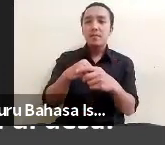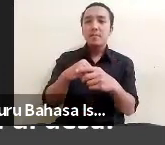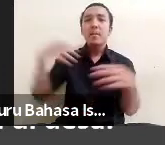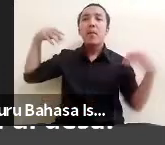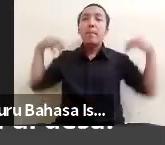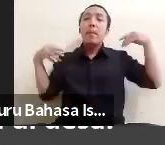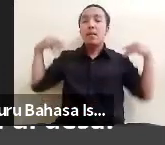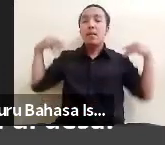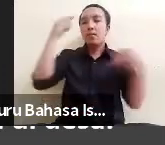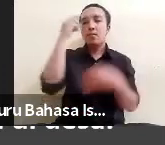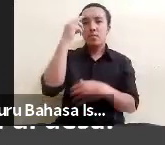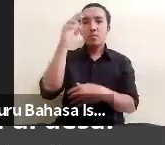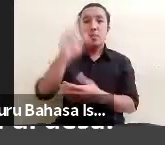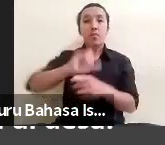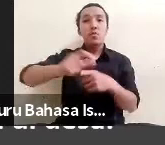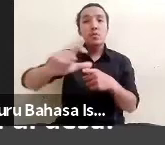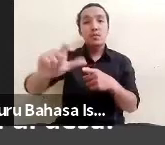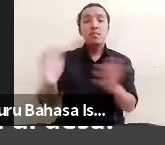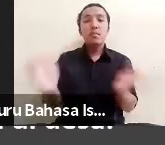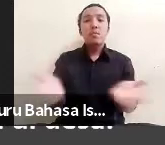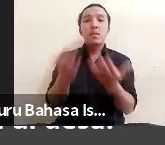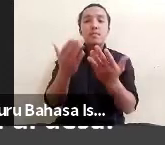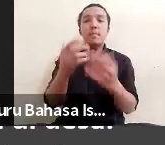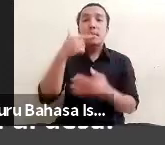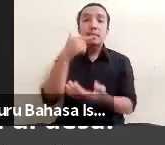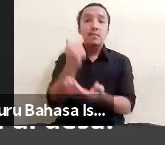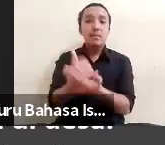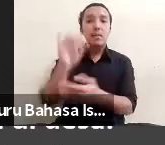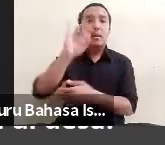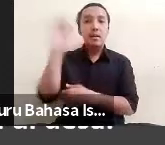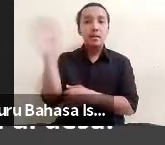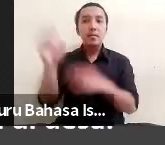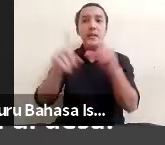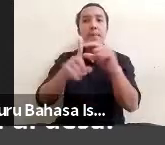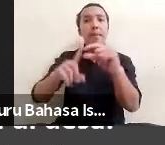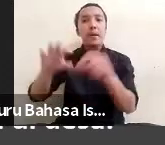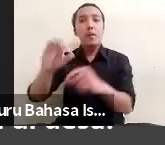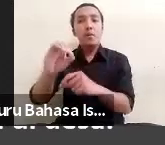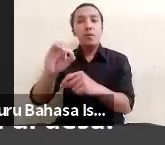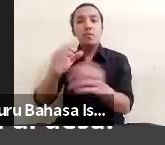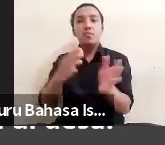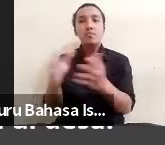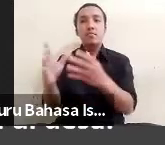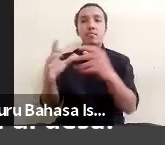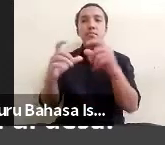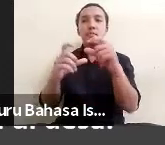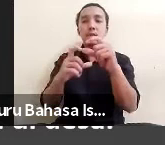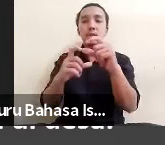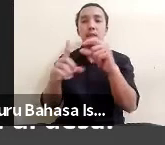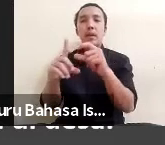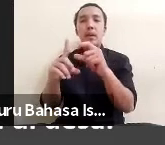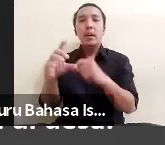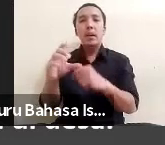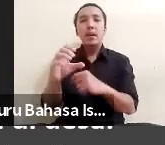lain sebagainya. Kemudian yang juga penting adalah DPO, CSO, dan lain sebagainya yang bergerak di desa